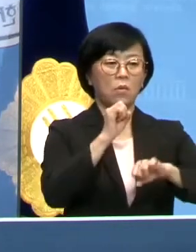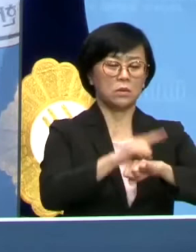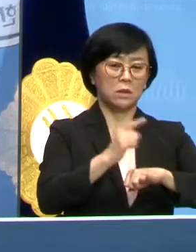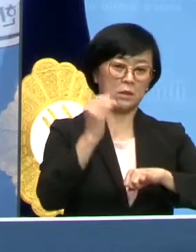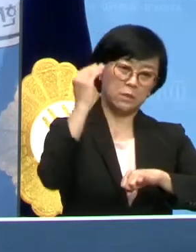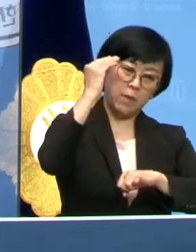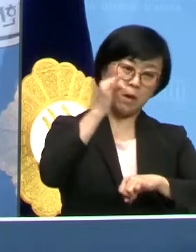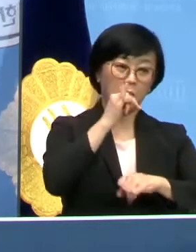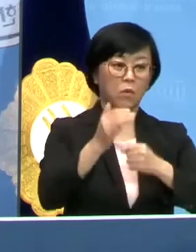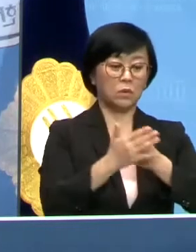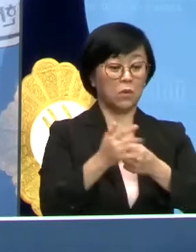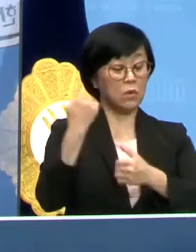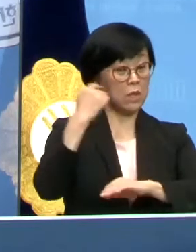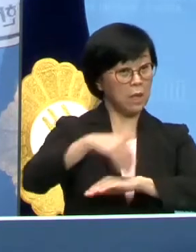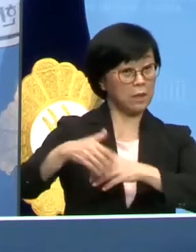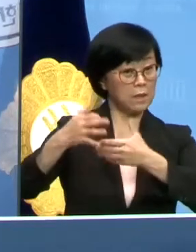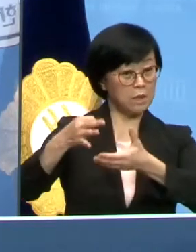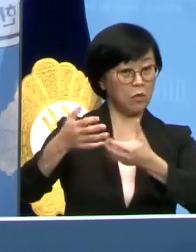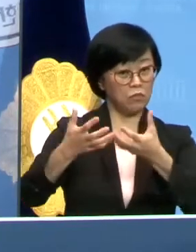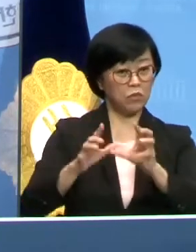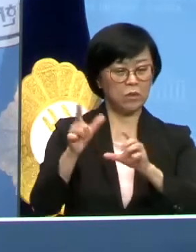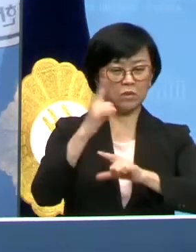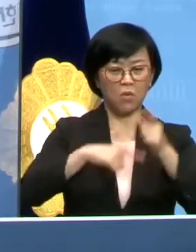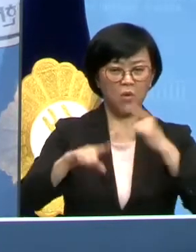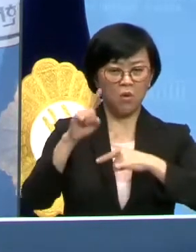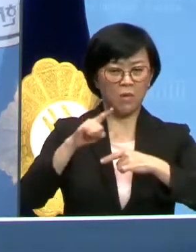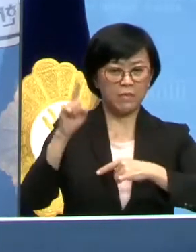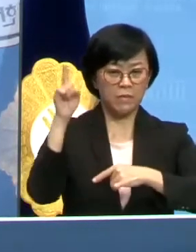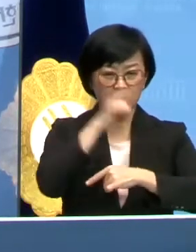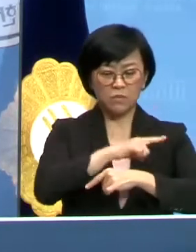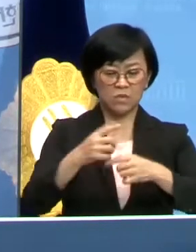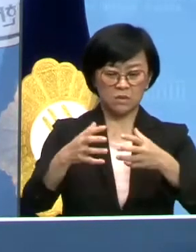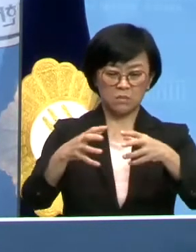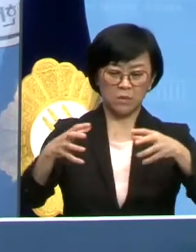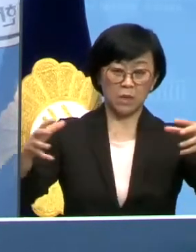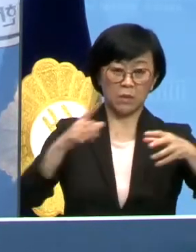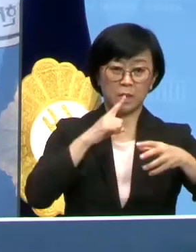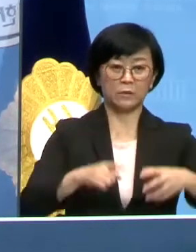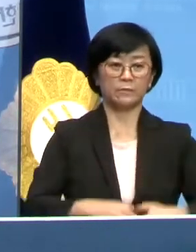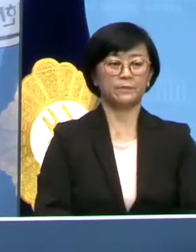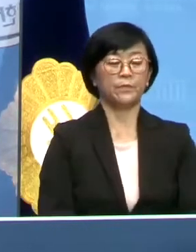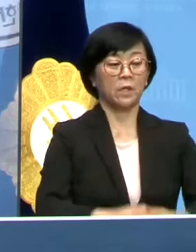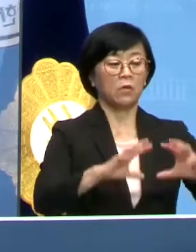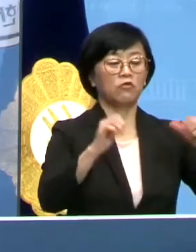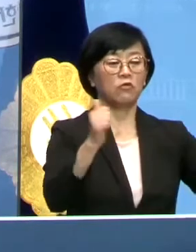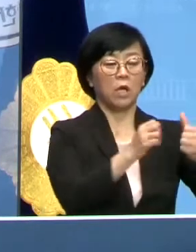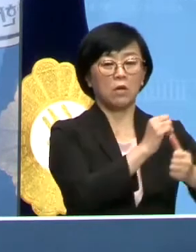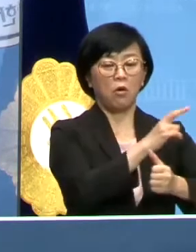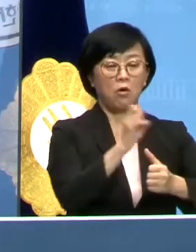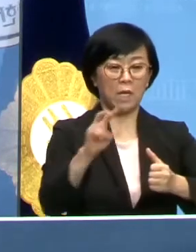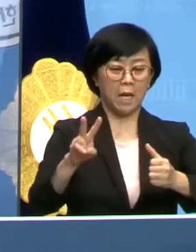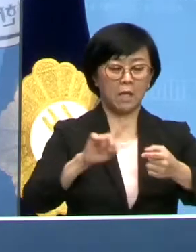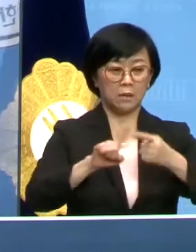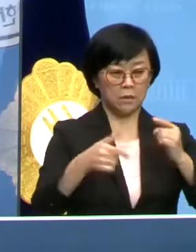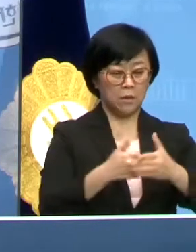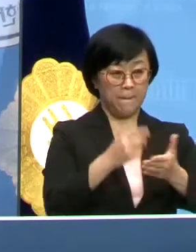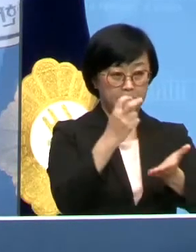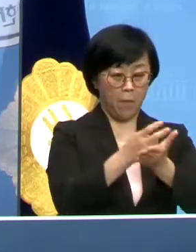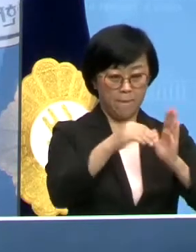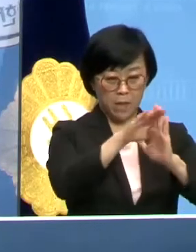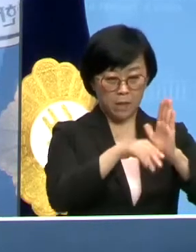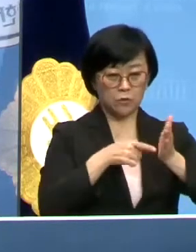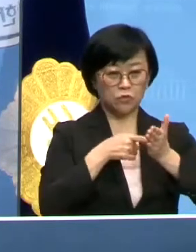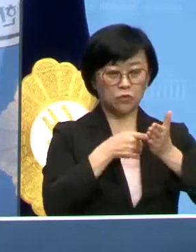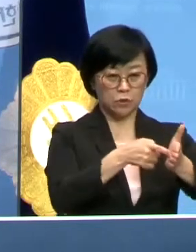추모하고 기재부 를 더욱 괴물로 만들 법 아닙니다 국회 여야 정당은 법안 취지를